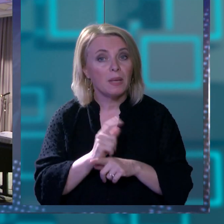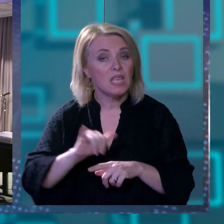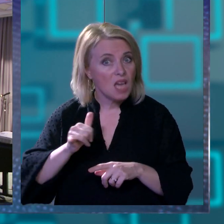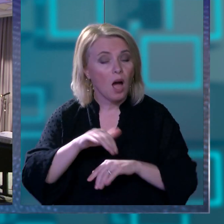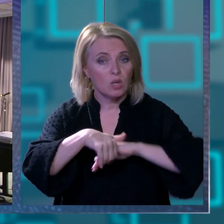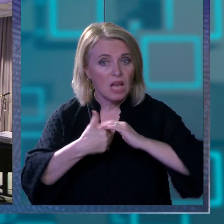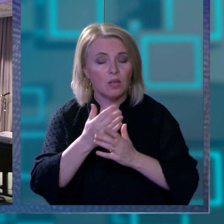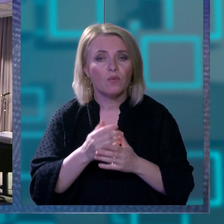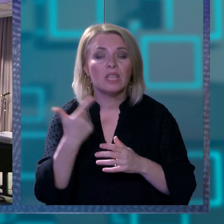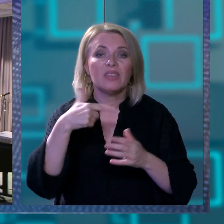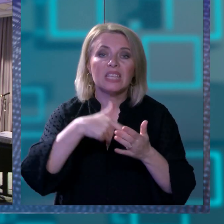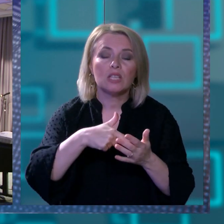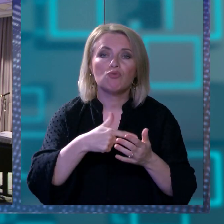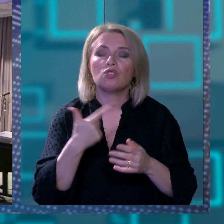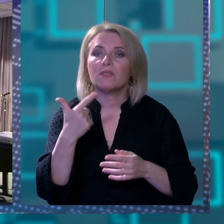biti jako zadovoljni.